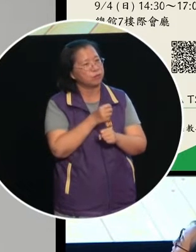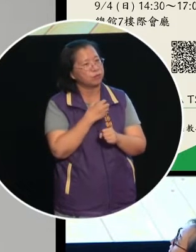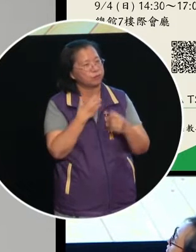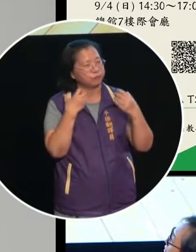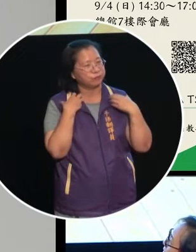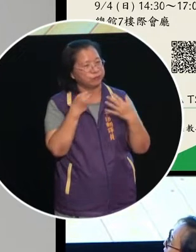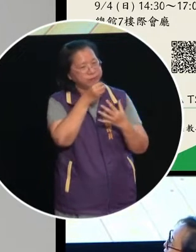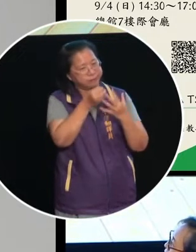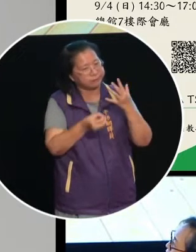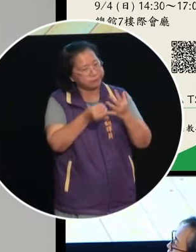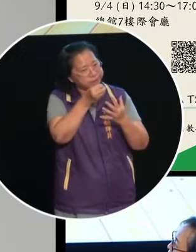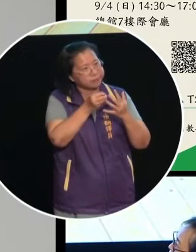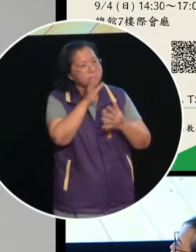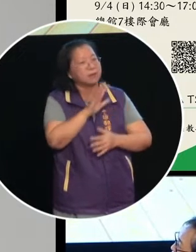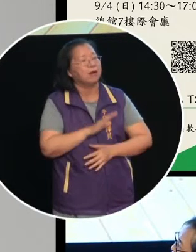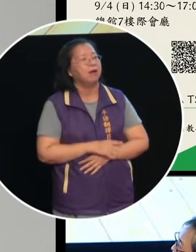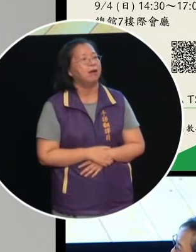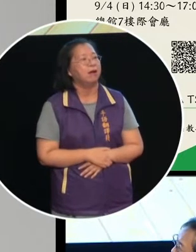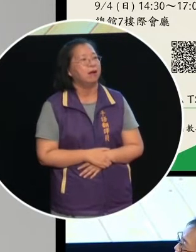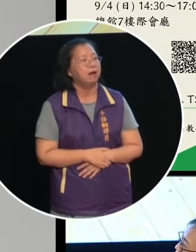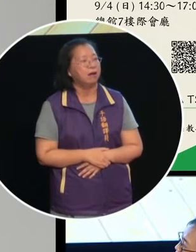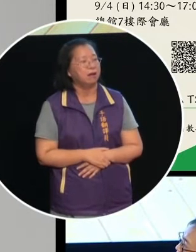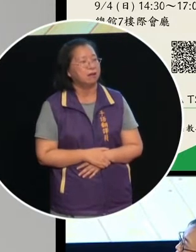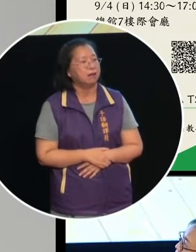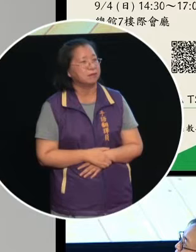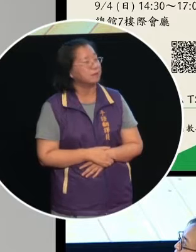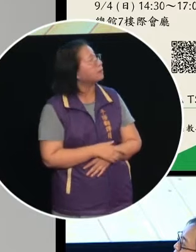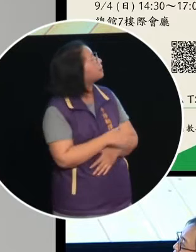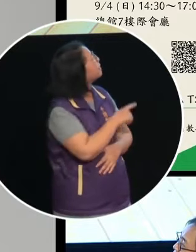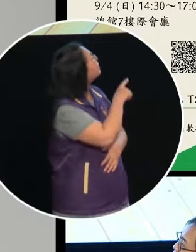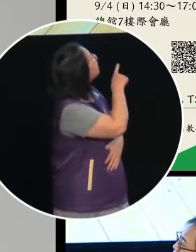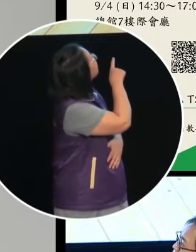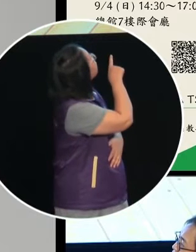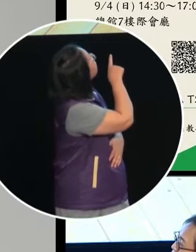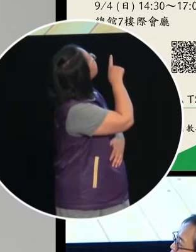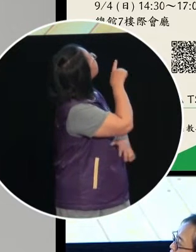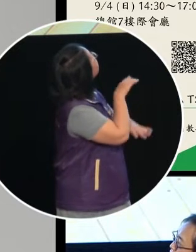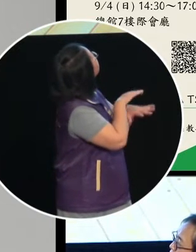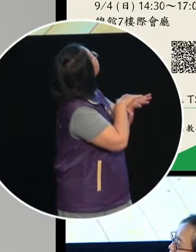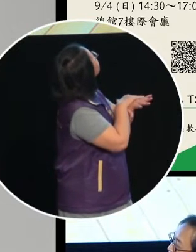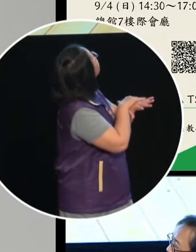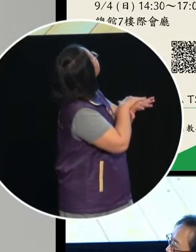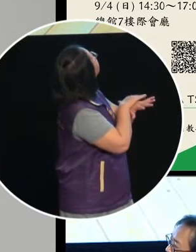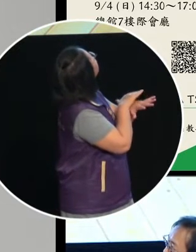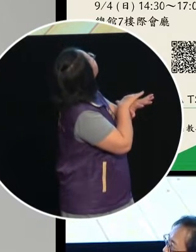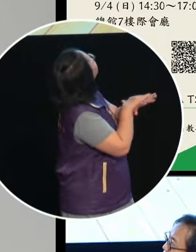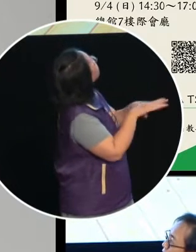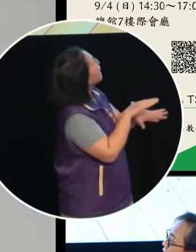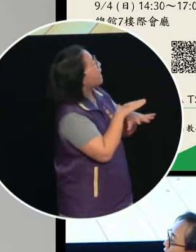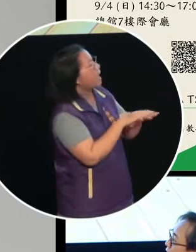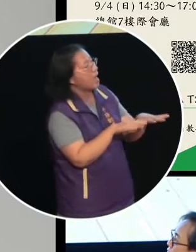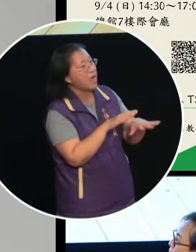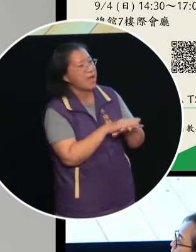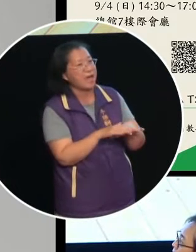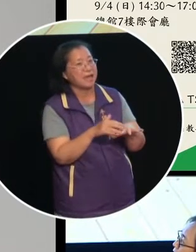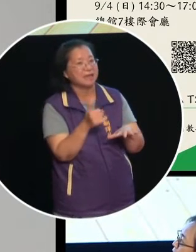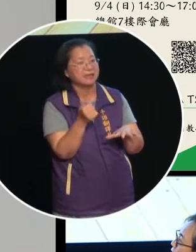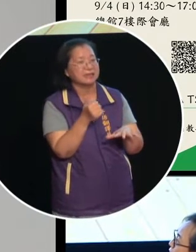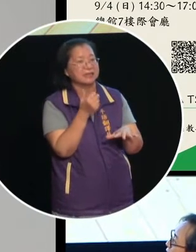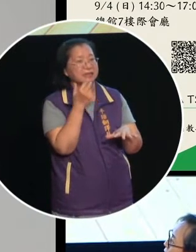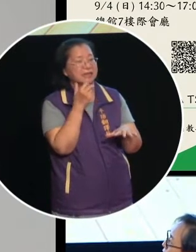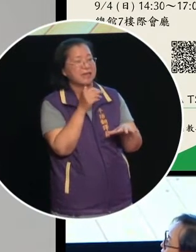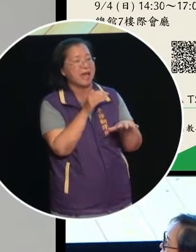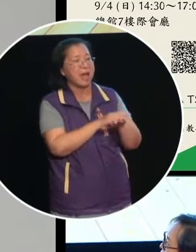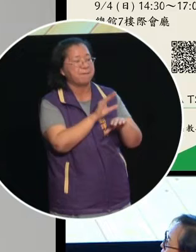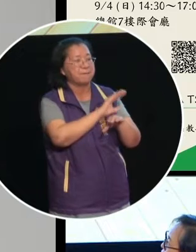大臣，然后岸信夫先生，岸信夫先生就是安倍先生的弟弟，他是防卫大